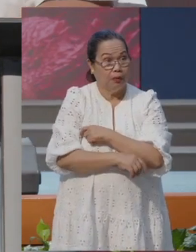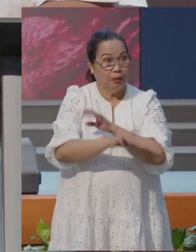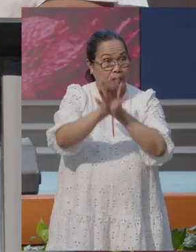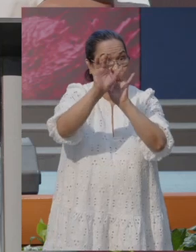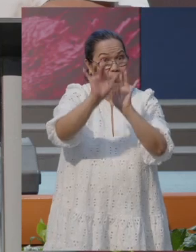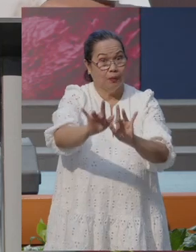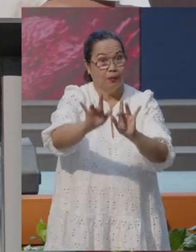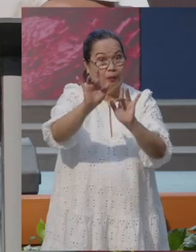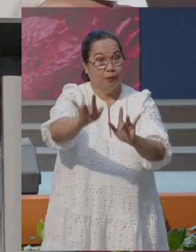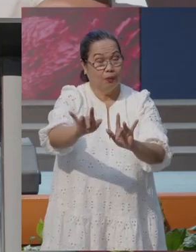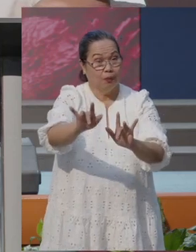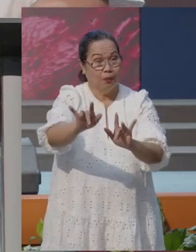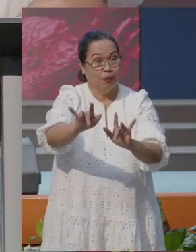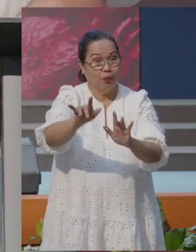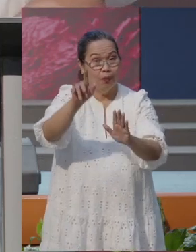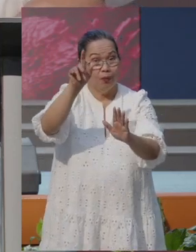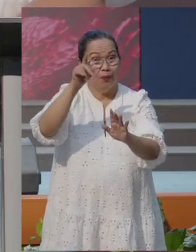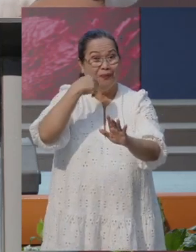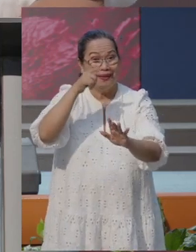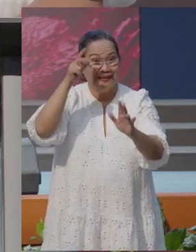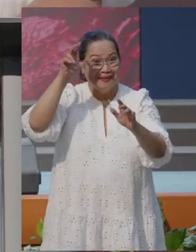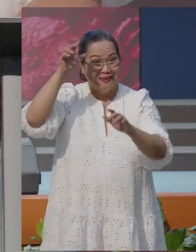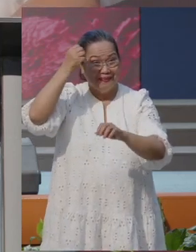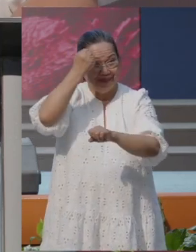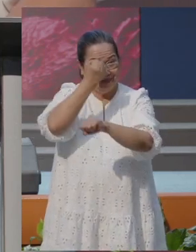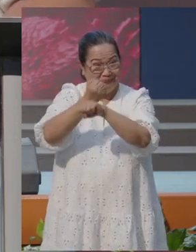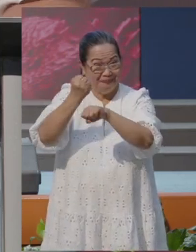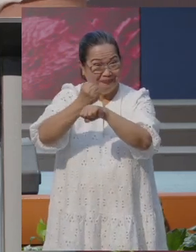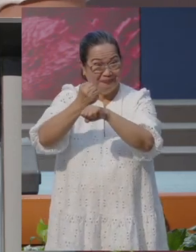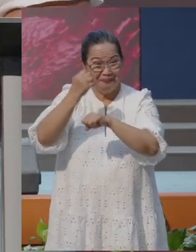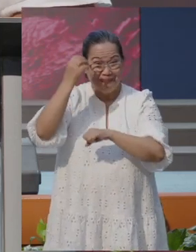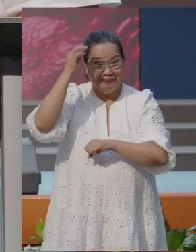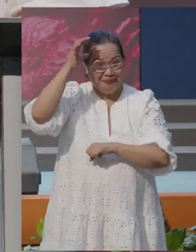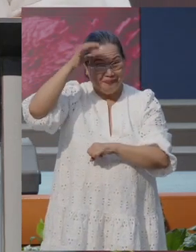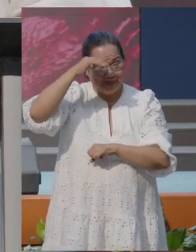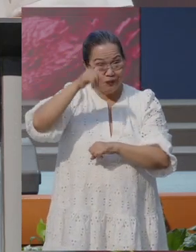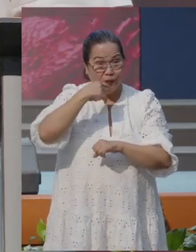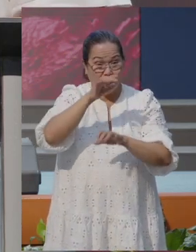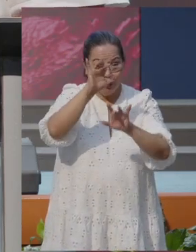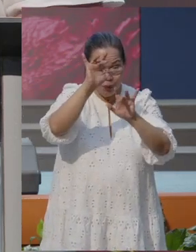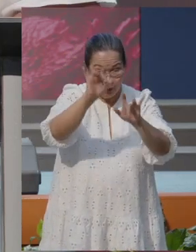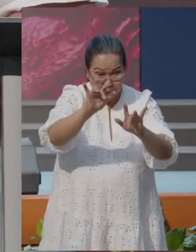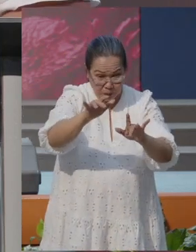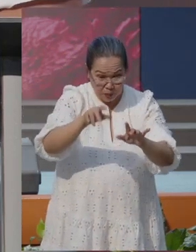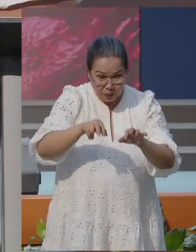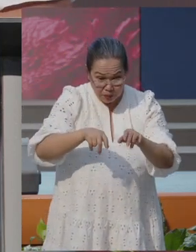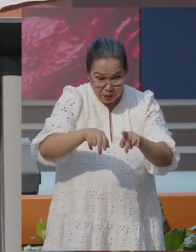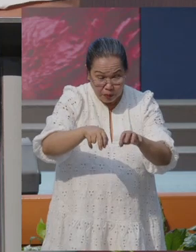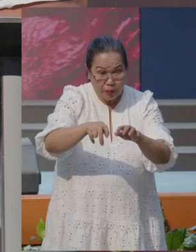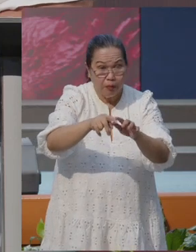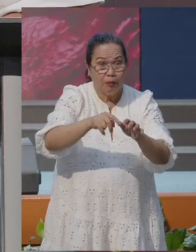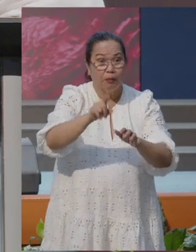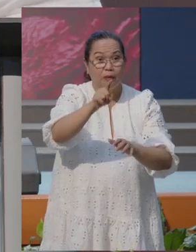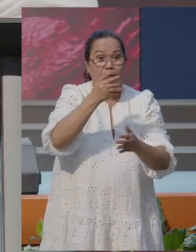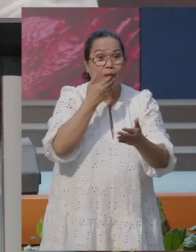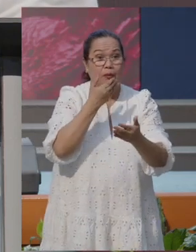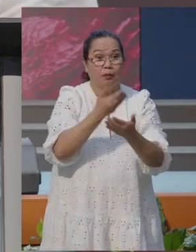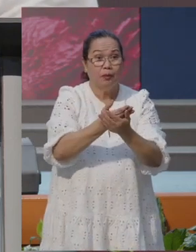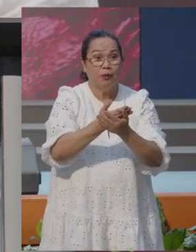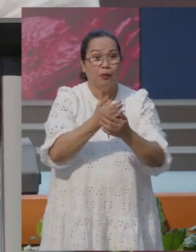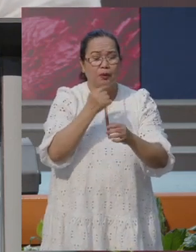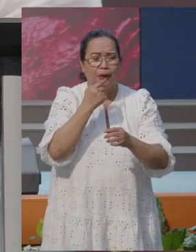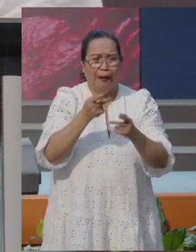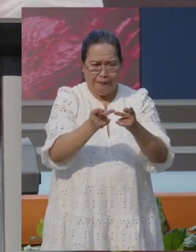sa pinaslang, doon sa ginulpe, di ba? Sino yung nagpakita ng mercy? Isang good